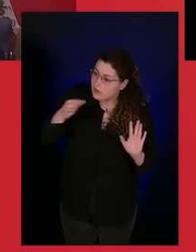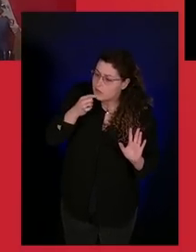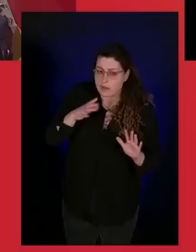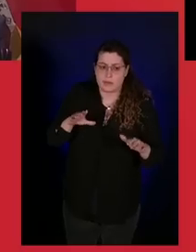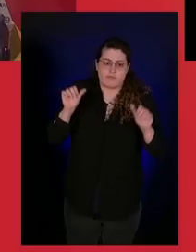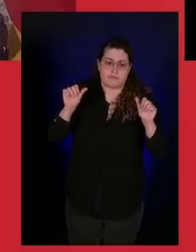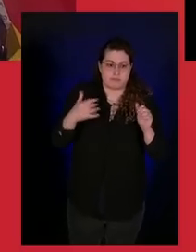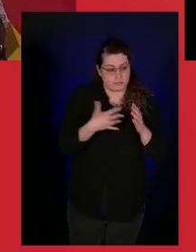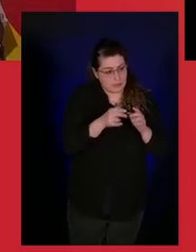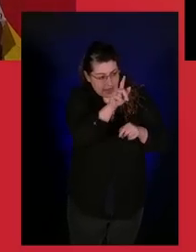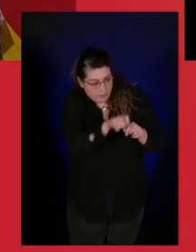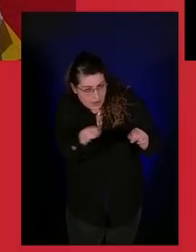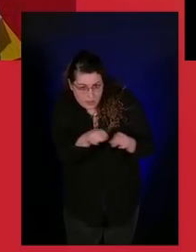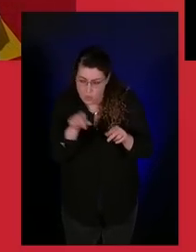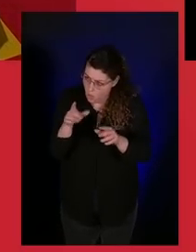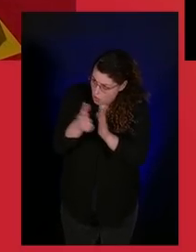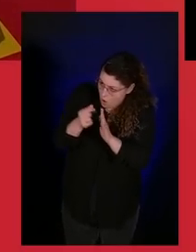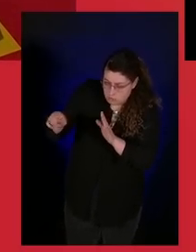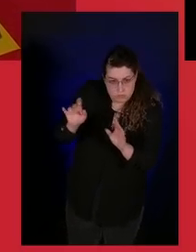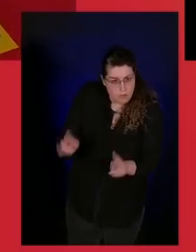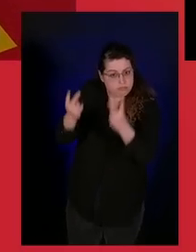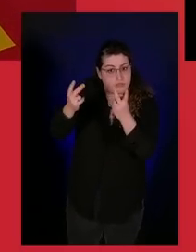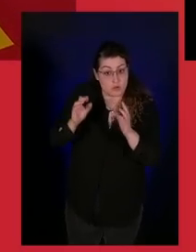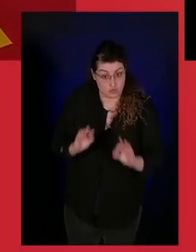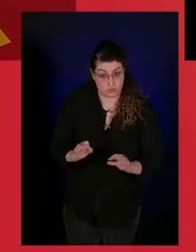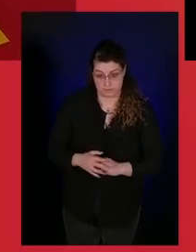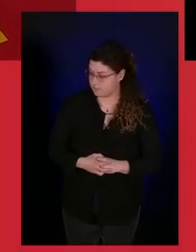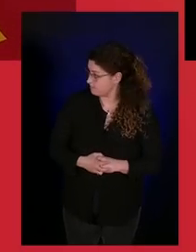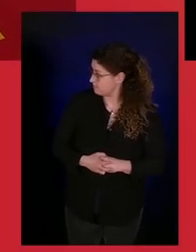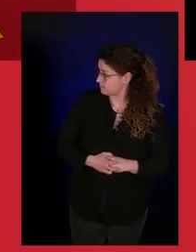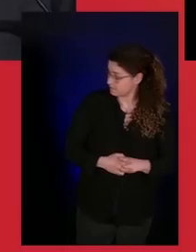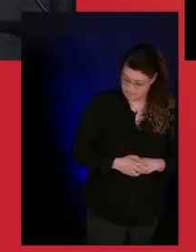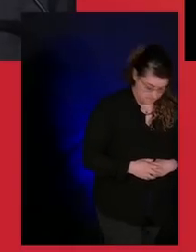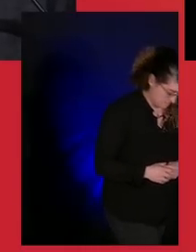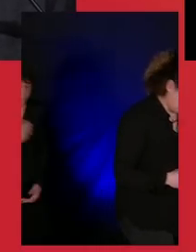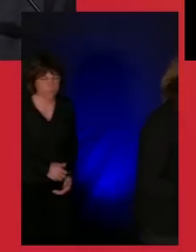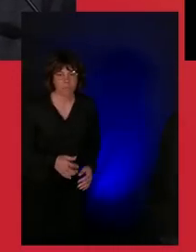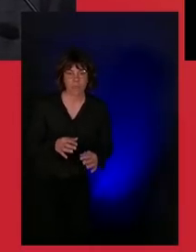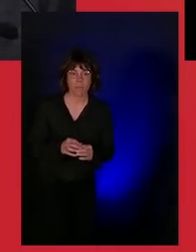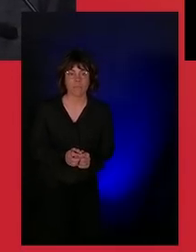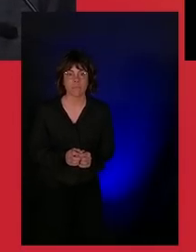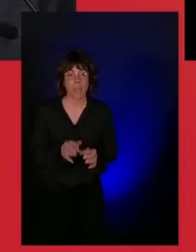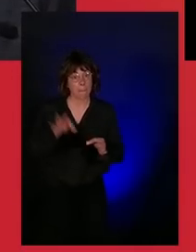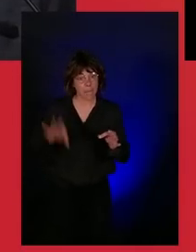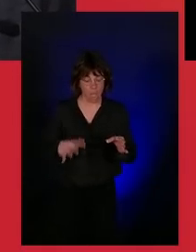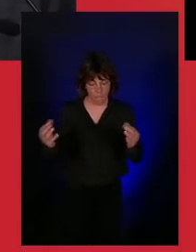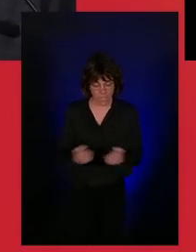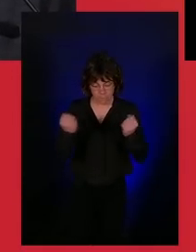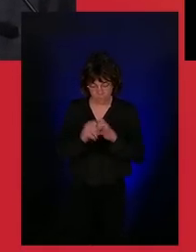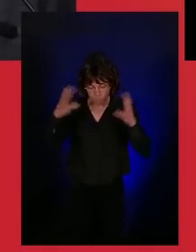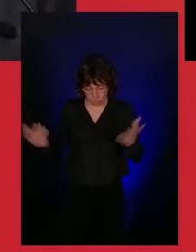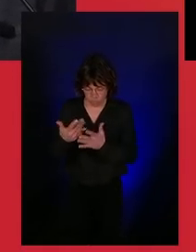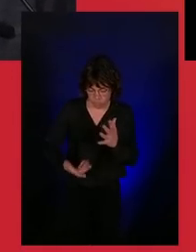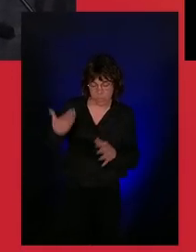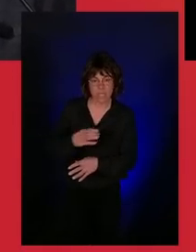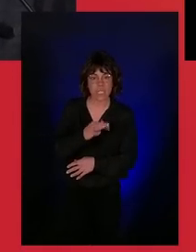de l'évaluation de son rôle d'impulsion. Le bilan d'activité est bien celui de la CGT dans son ensemble, comme